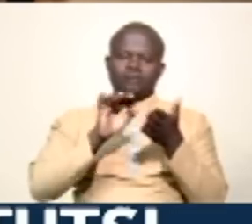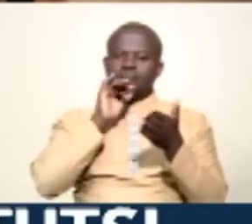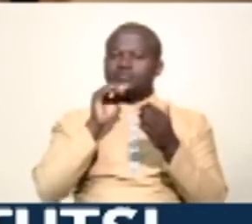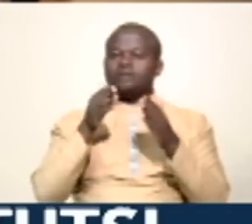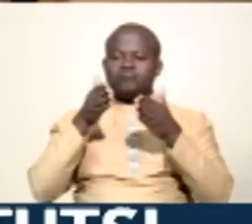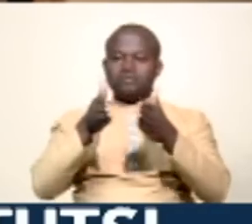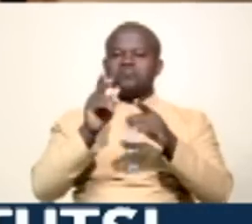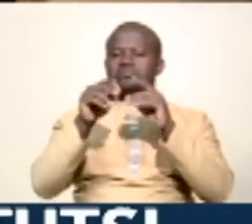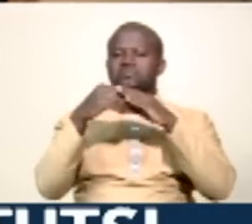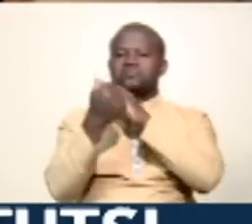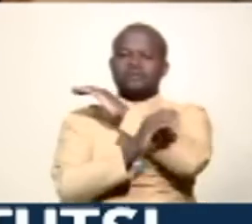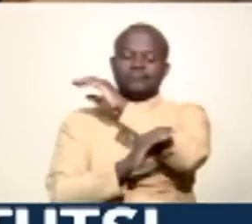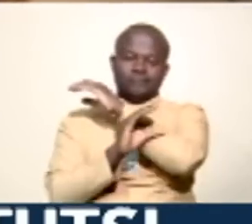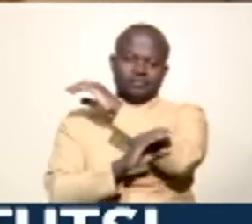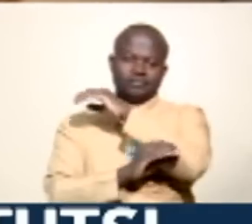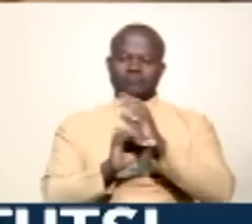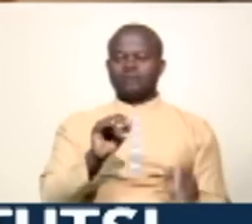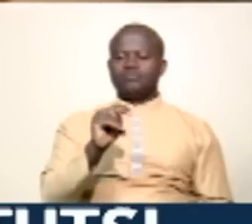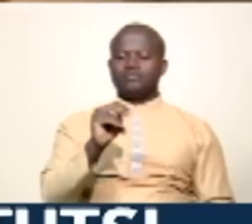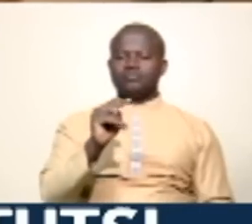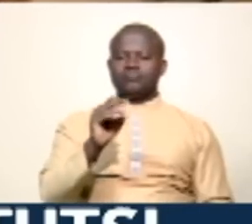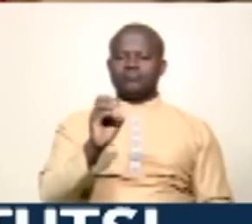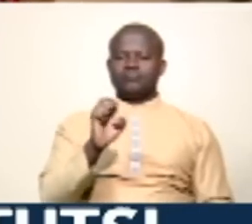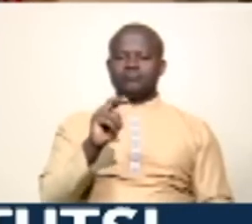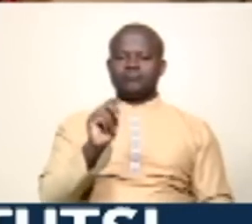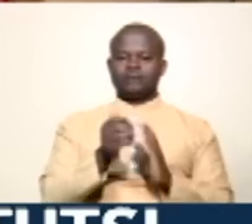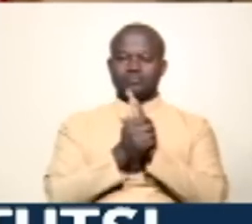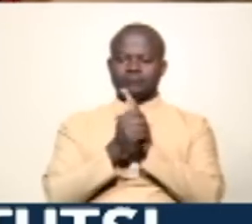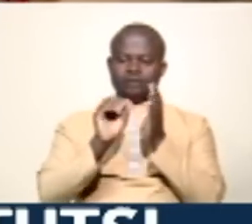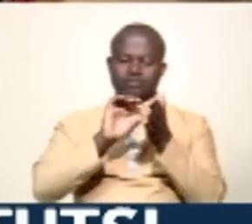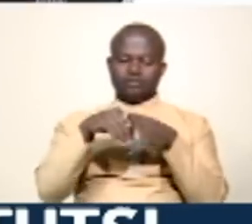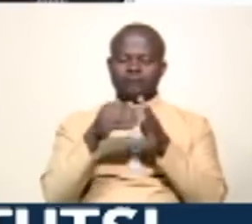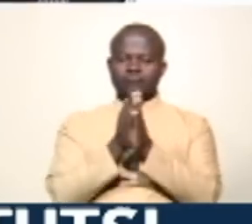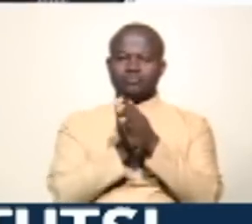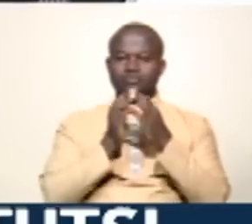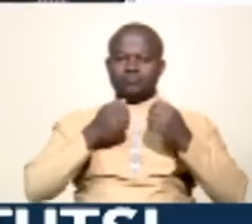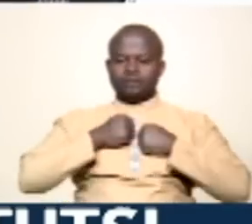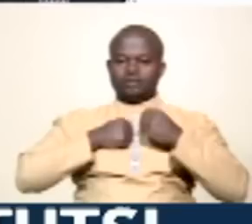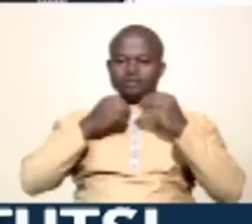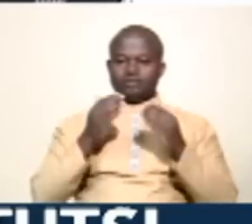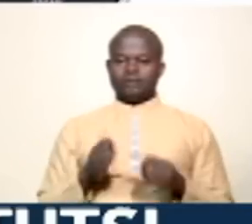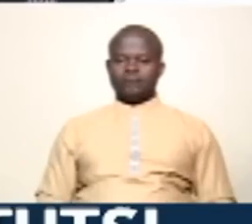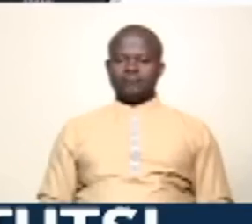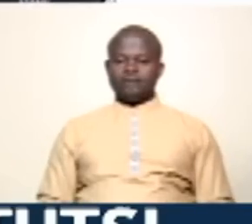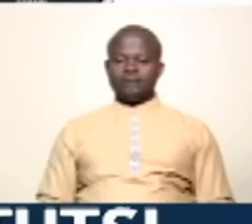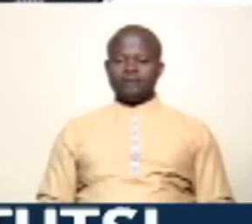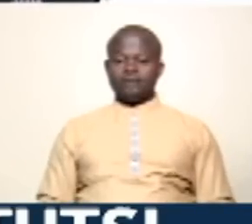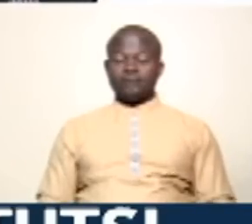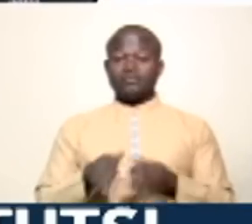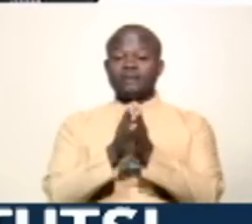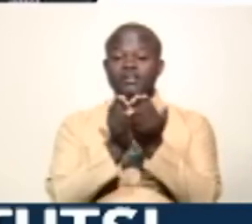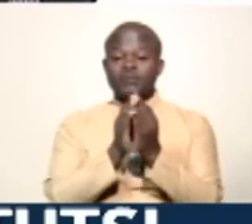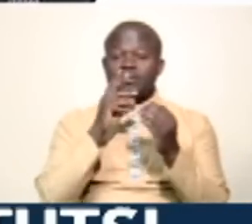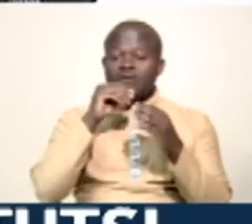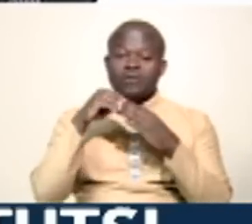bidaharirwa abanyamahanga. Innocent Nizeyimana ni impuguke akaba n'umwanditsi ku mateka y'u Rwanda. Ibitabo bivuga kuri Jenoside yakorewe